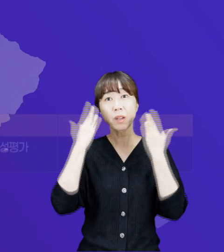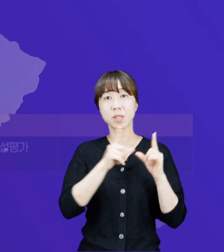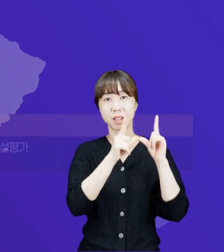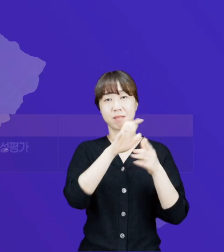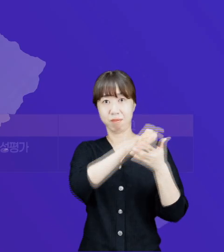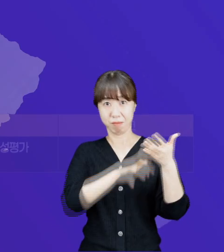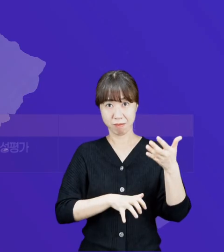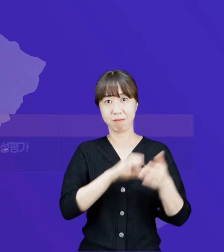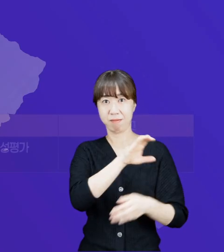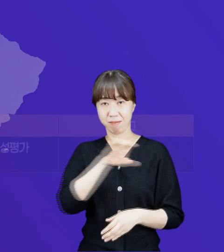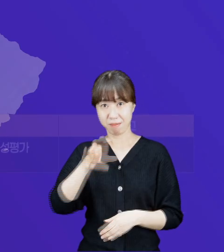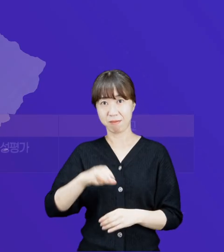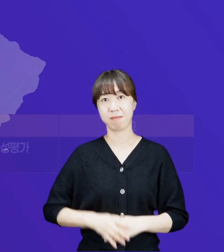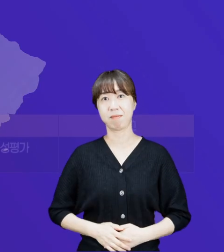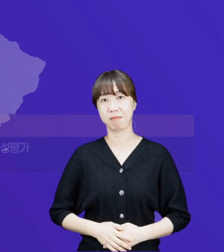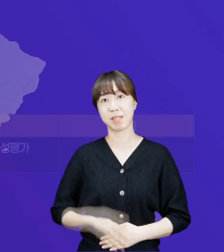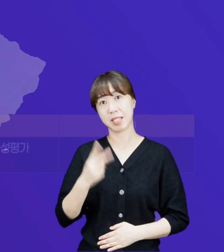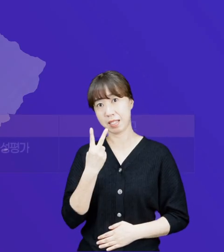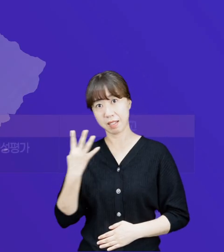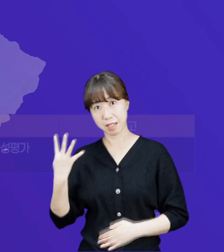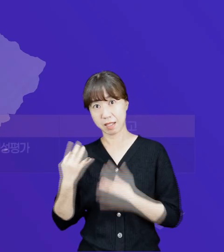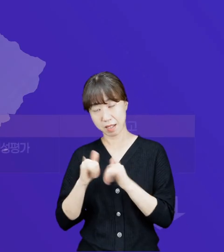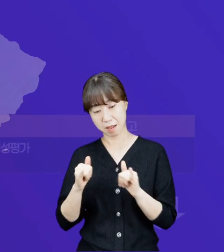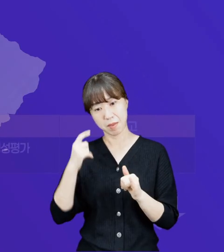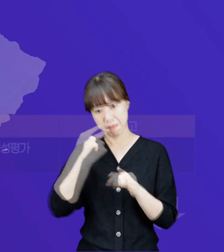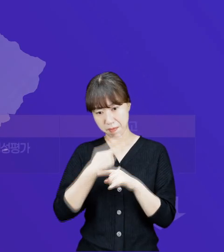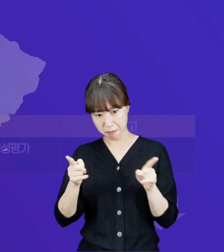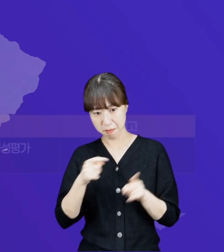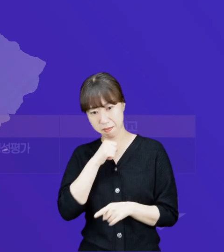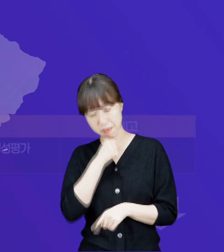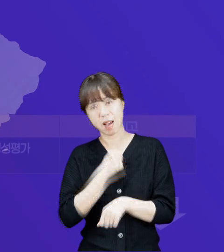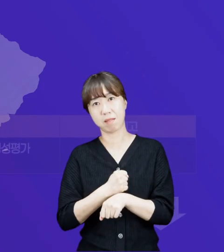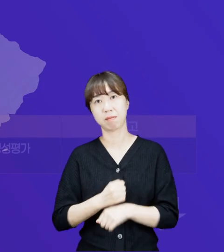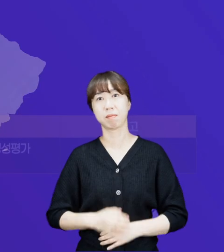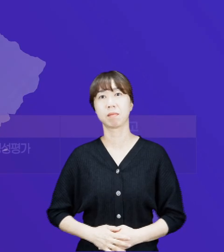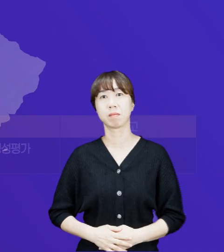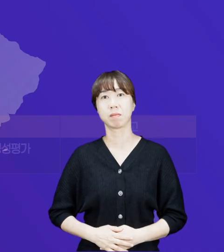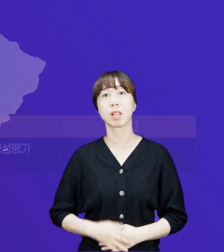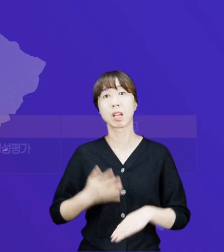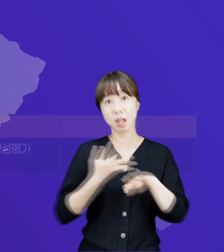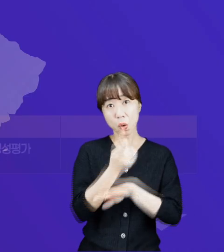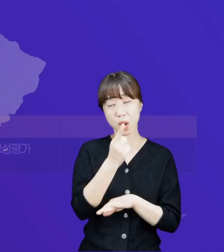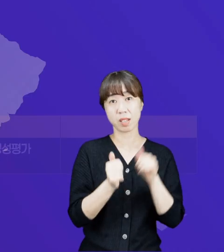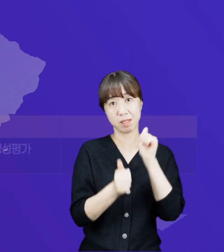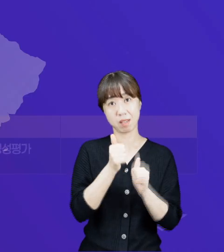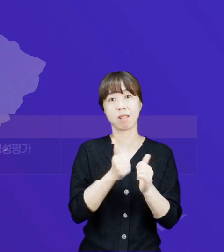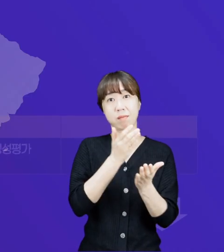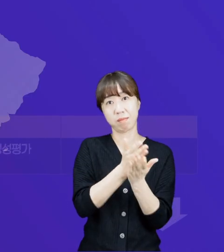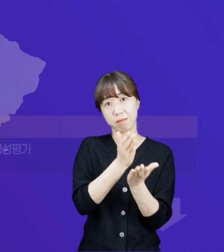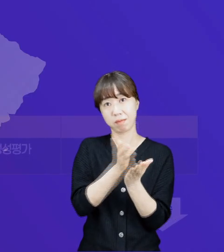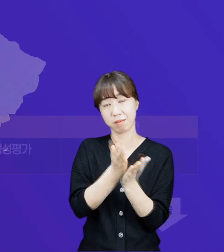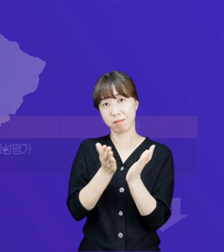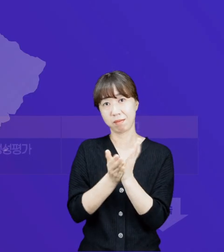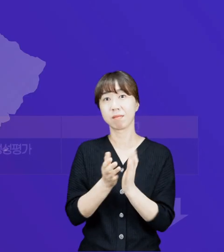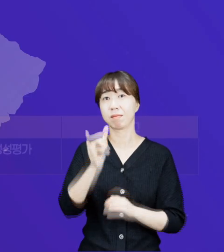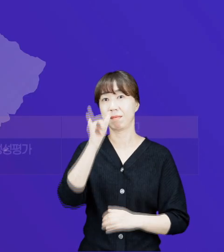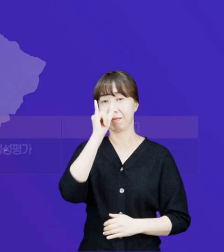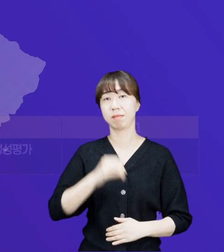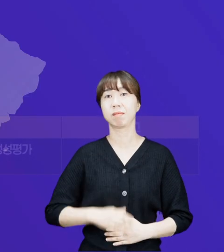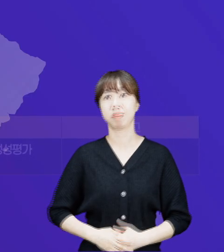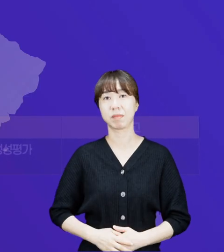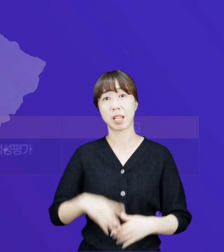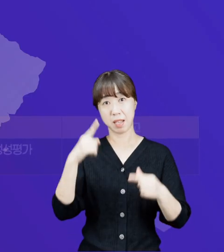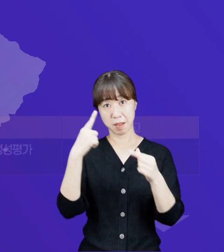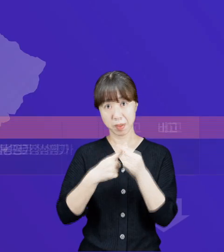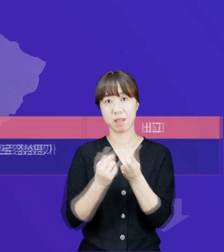2에서 4 이내 입학사정관이 서류평가를 진행합니다. 그 외 지역인재 전형, 장애인 전형, 기술인재 전형은